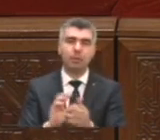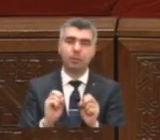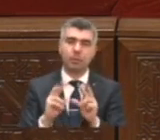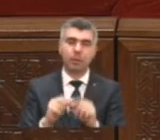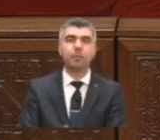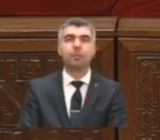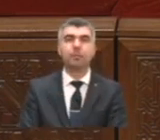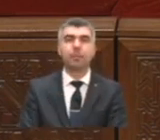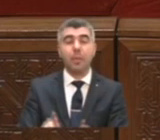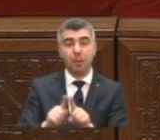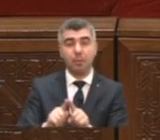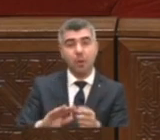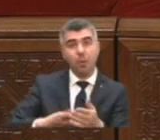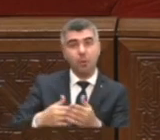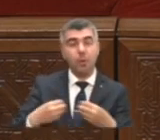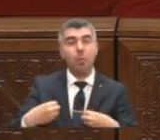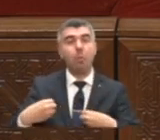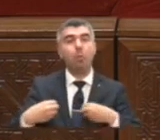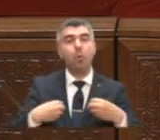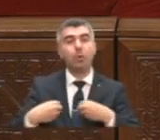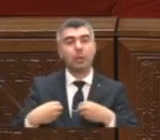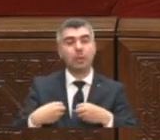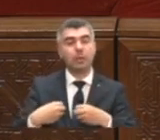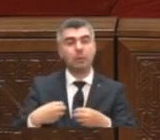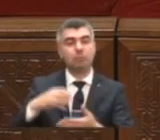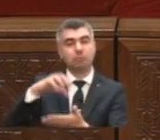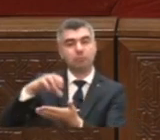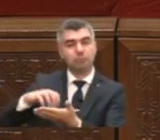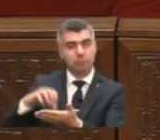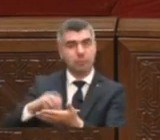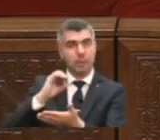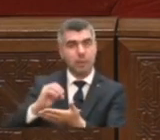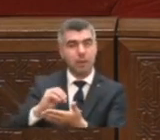على يقين بأن المدراء ديال الوكالات الحضارية ماشي